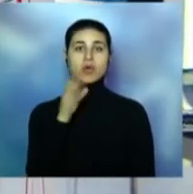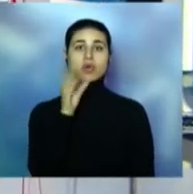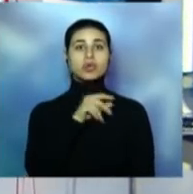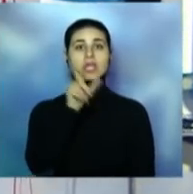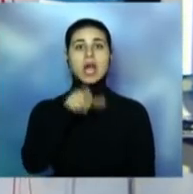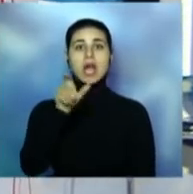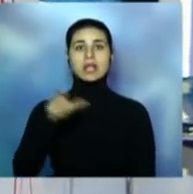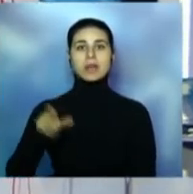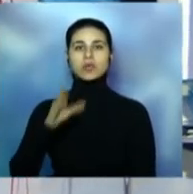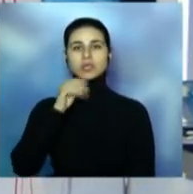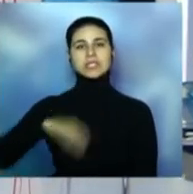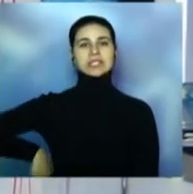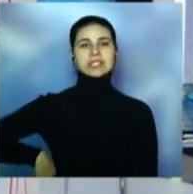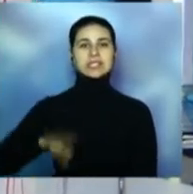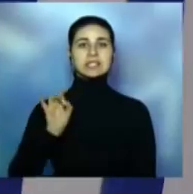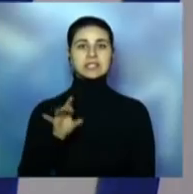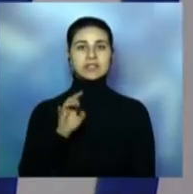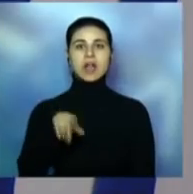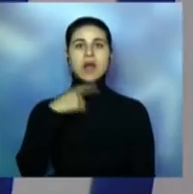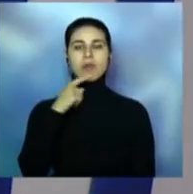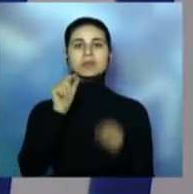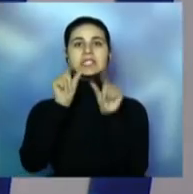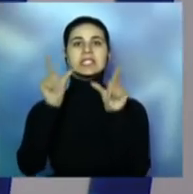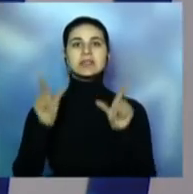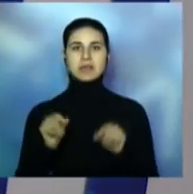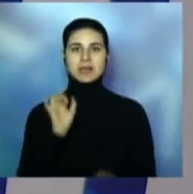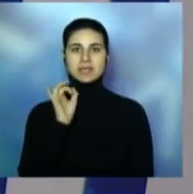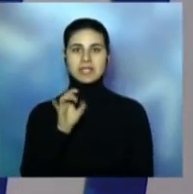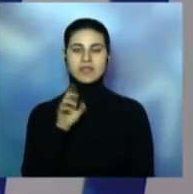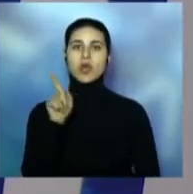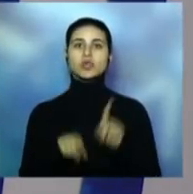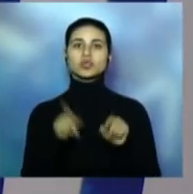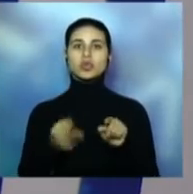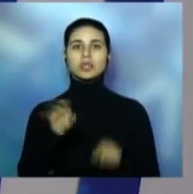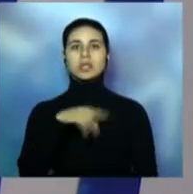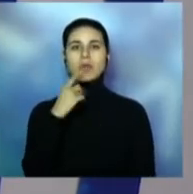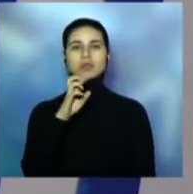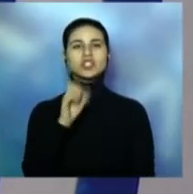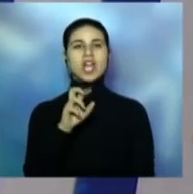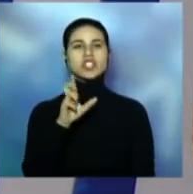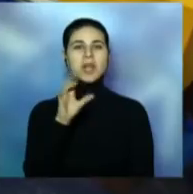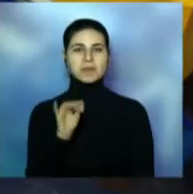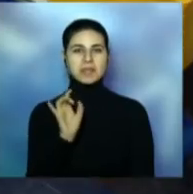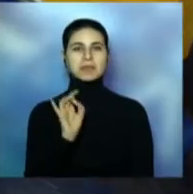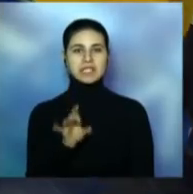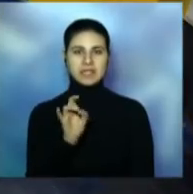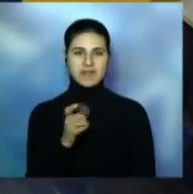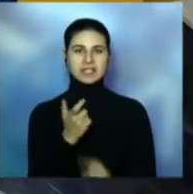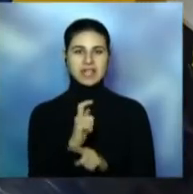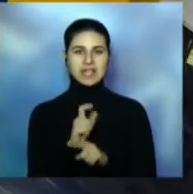ადამიანს წელის ტკივა, ამბობს, რომ თირკმელები მტკივა. ზოგიერთ კუთხეში ამბობენ ხოლმე ჭაჭები მტკივა.